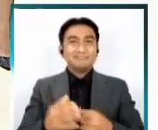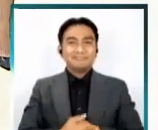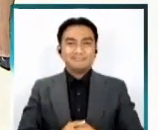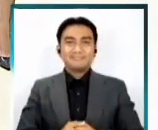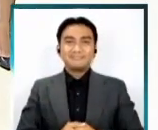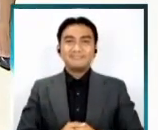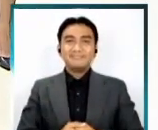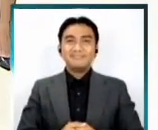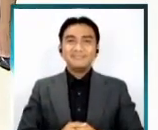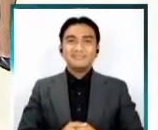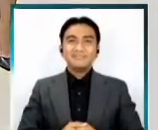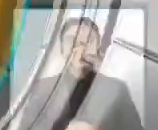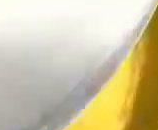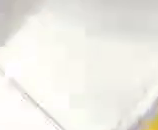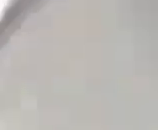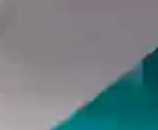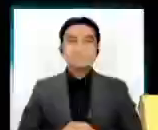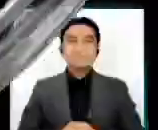Mariz Umali.